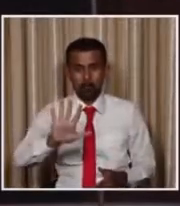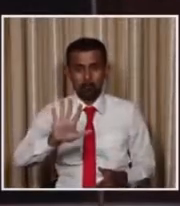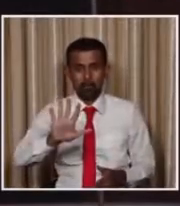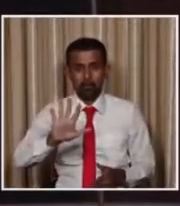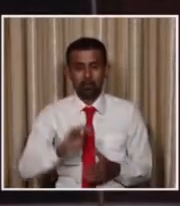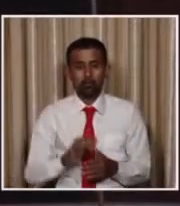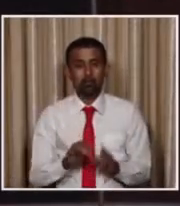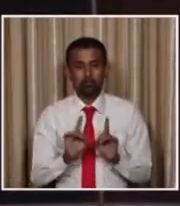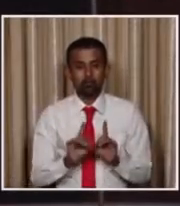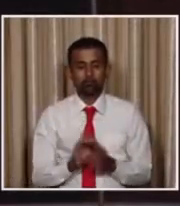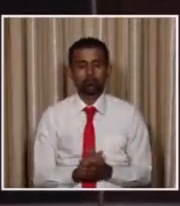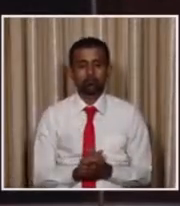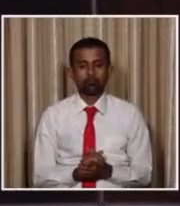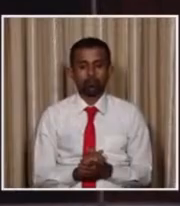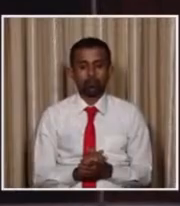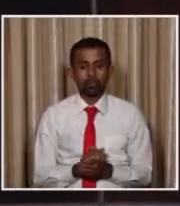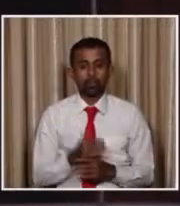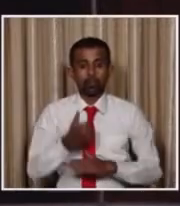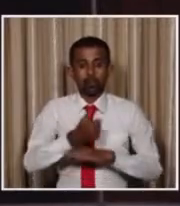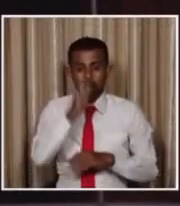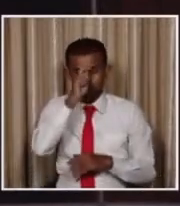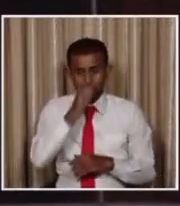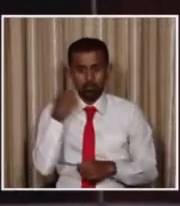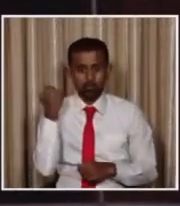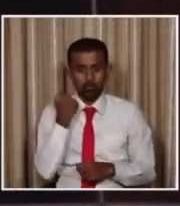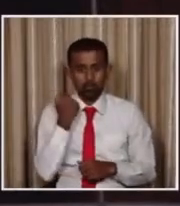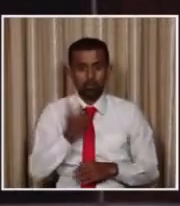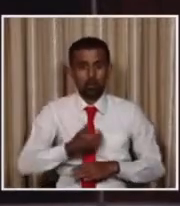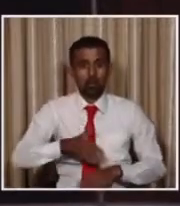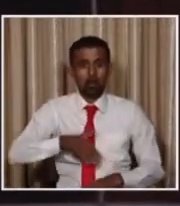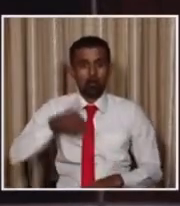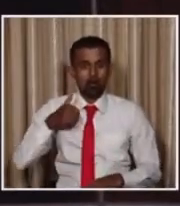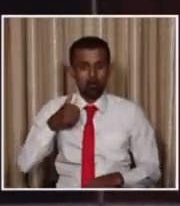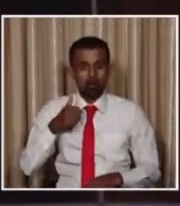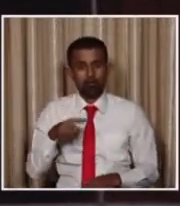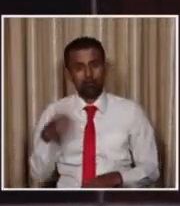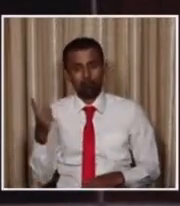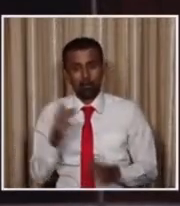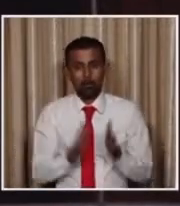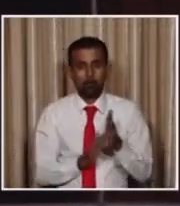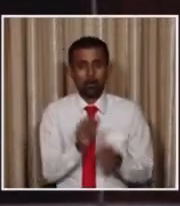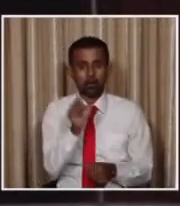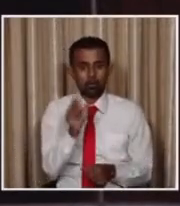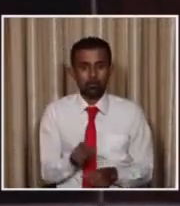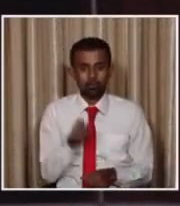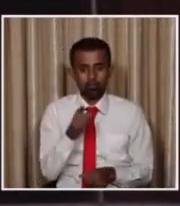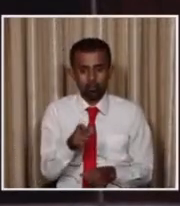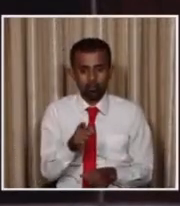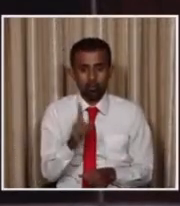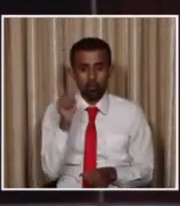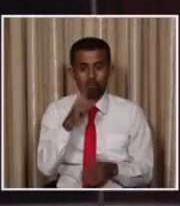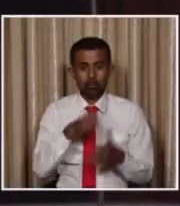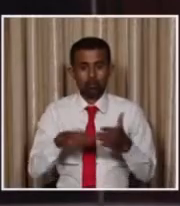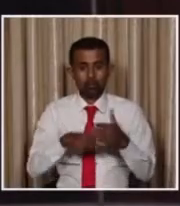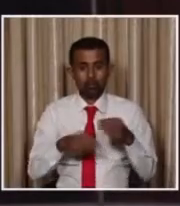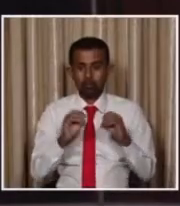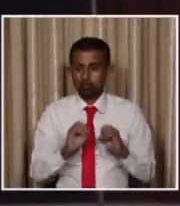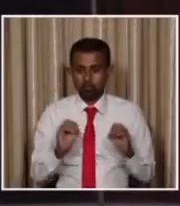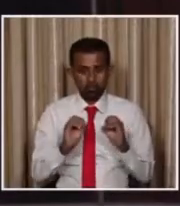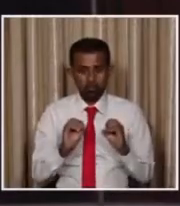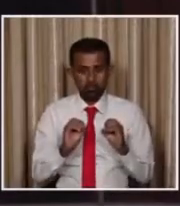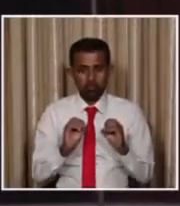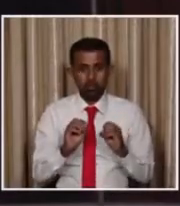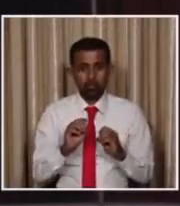වගන්තිය මෙන්න මේ විදියට සභාපතිවරයාට හෝ රැස්වීමේ මූලාශ්‍රය දරන වෙනත් සමාජිකයාට මුල් ඡන්දයක් නොමැති නමුත්